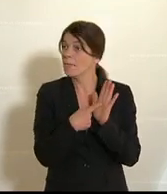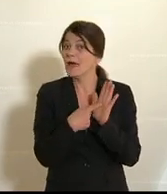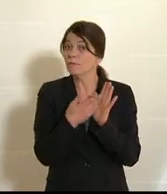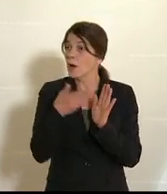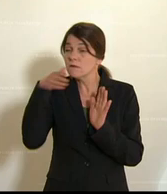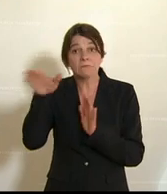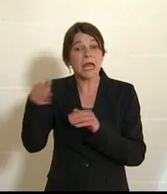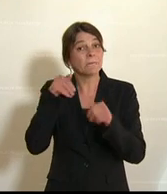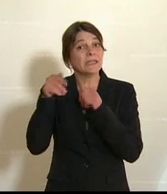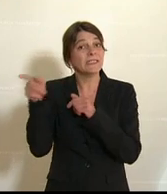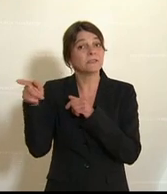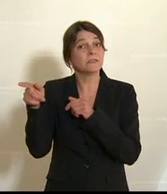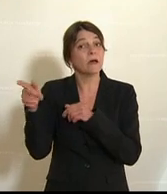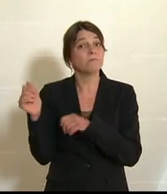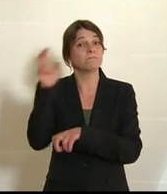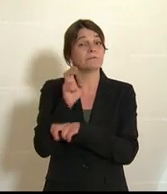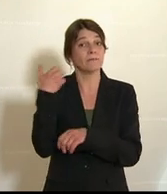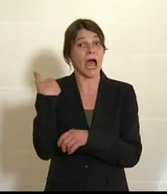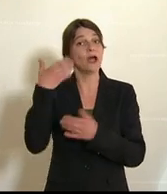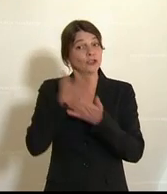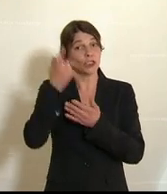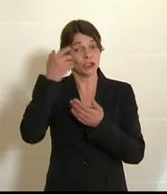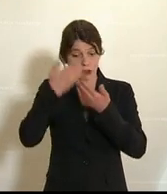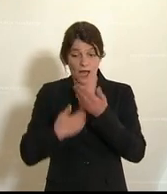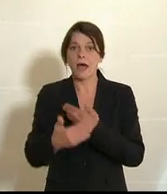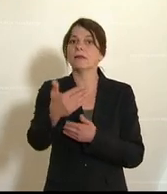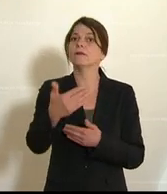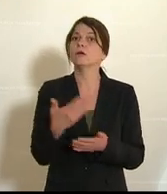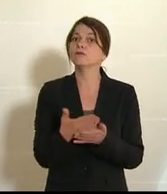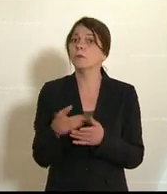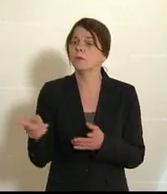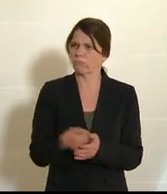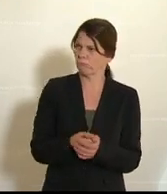seiner Ministerschaft schon angegangen wurden, in größerem Ausmaß,